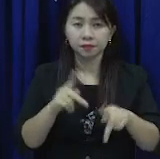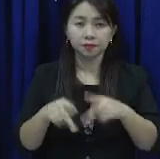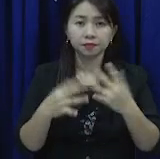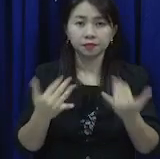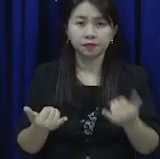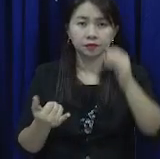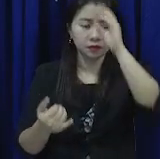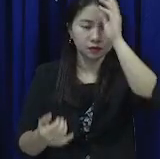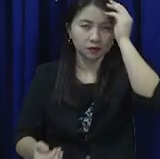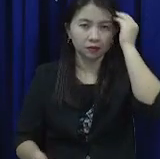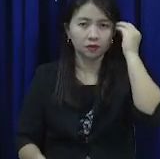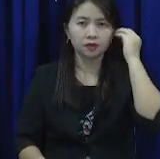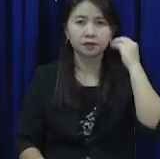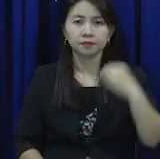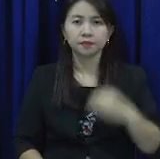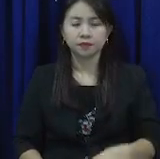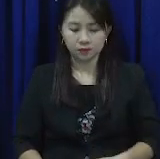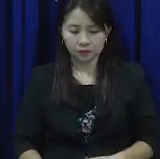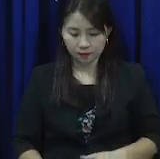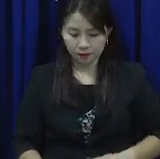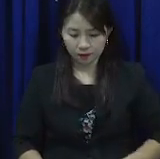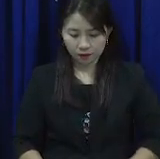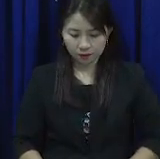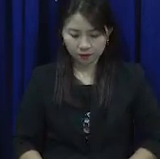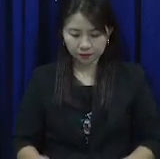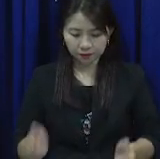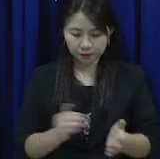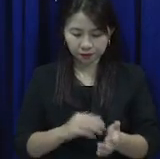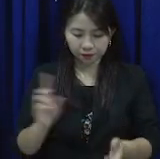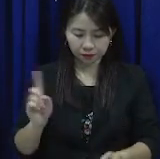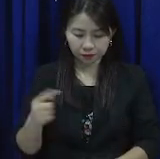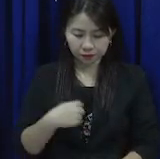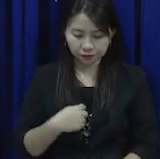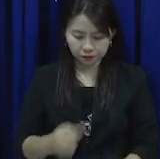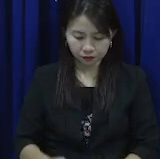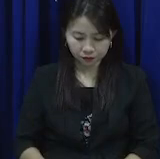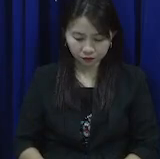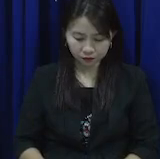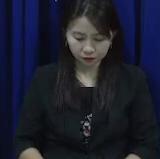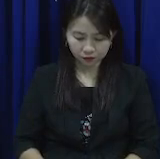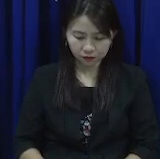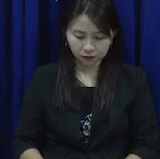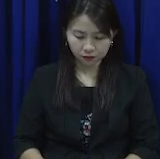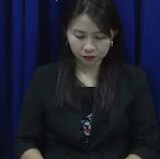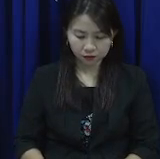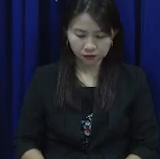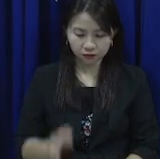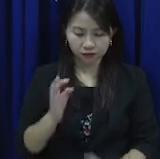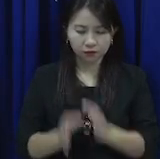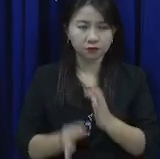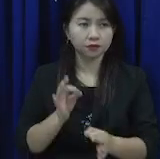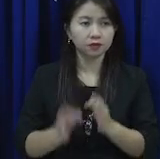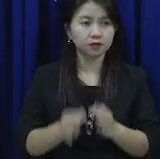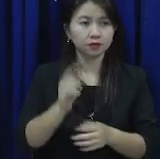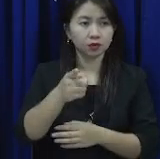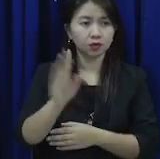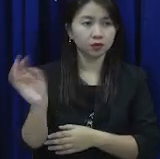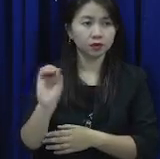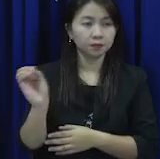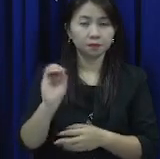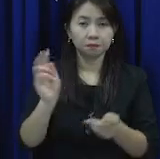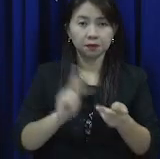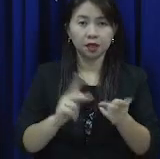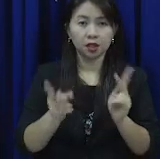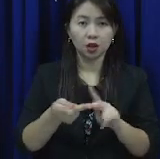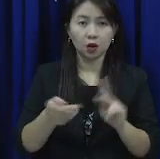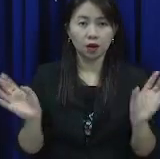working na nga eh y na pinag-uusapan natin Basta wala pa kayong pamilya Wala ka pang asawa I mean you're not hindi yung sa